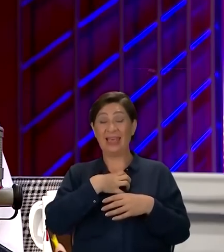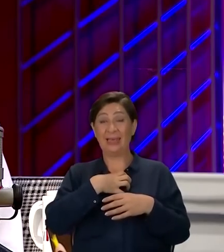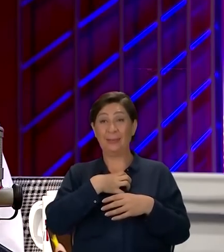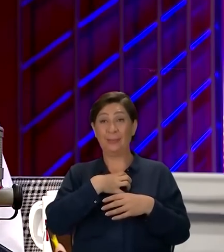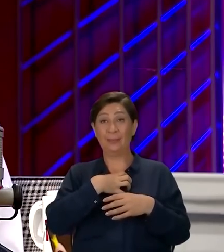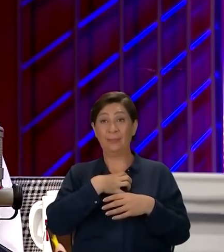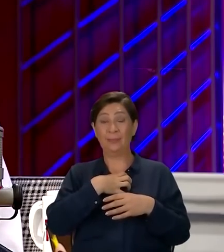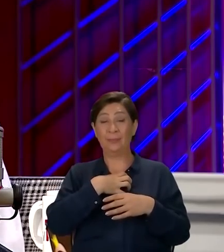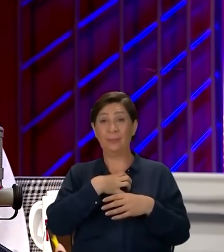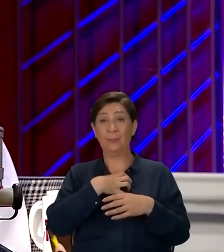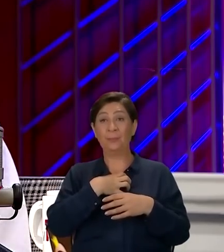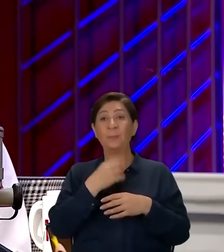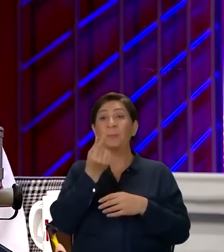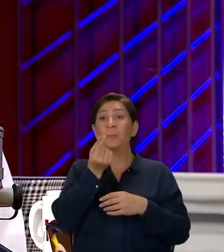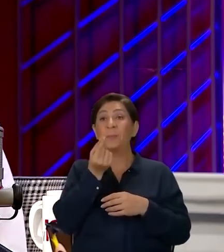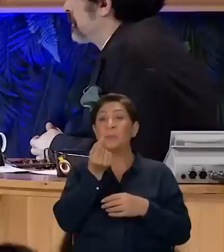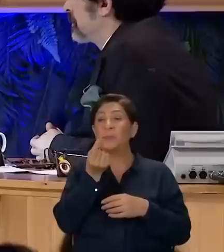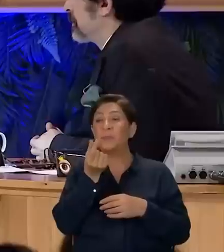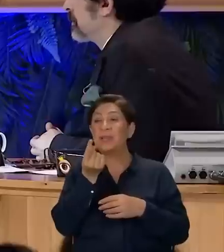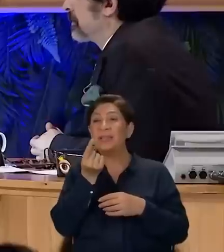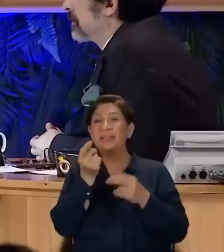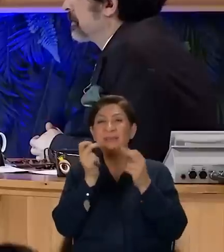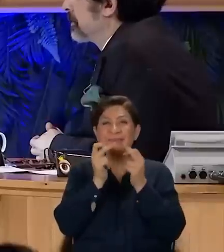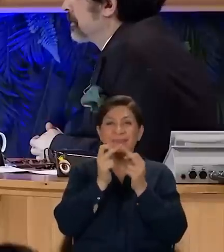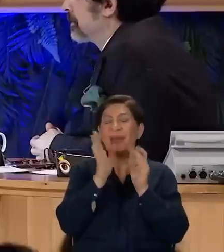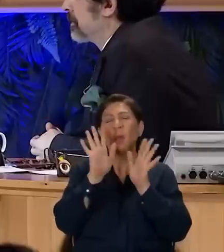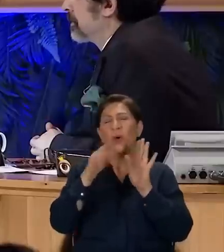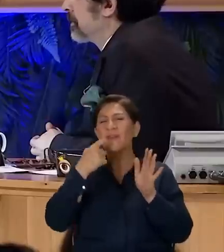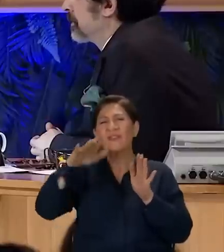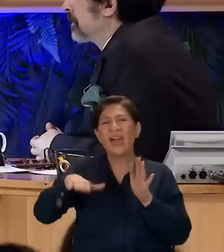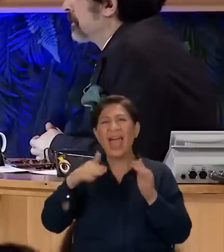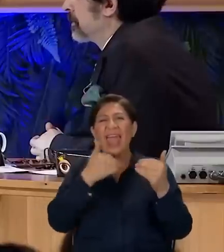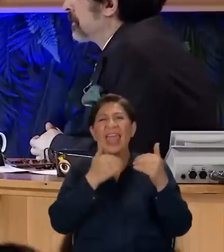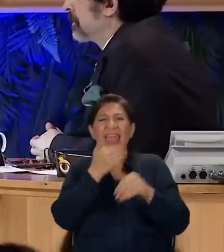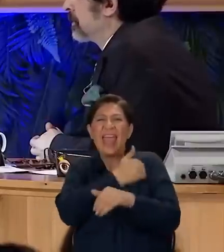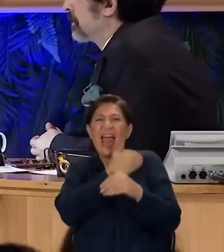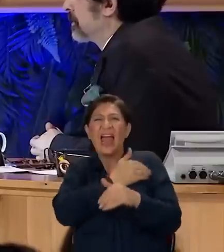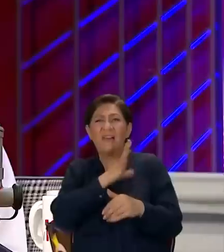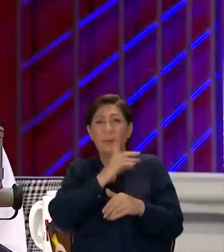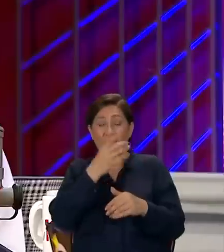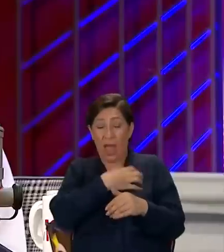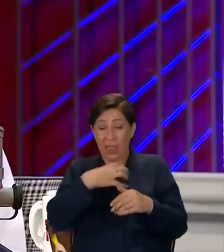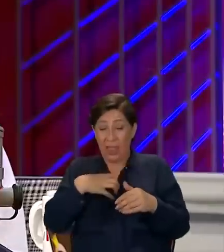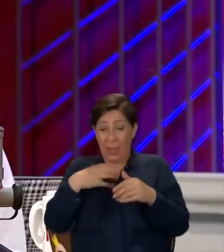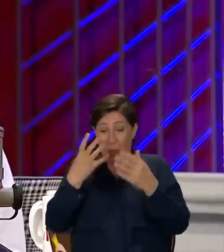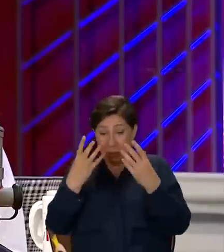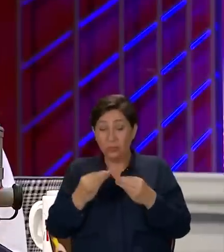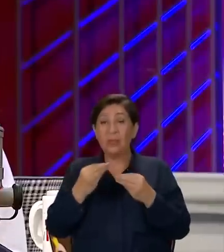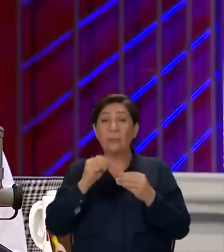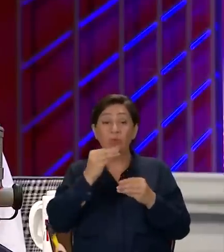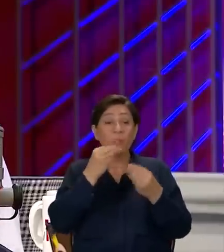böyle minik minik ufaktan kalma miniklikten kalma yaralarım vardır. Onları eğer bir gün ebeveyn olursam yaşatmak